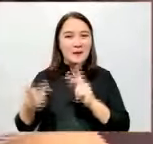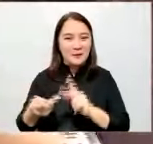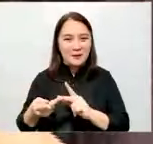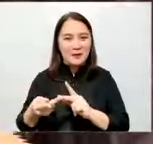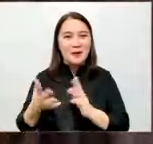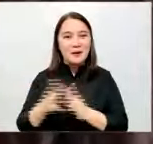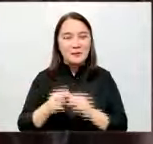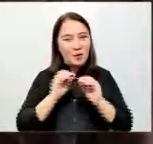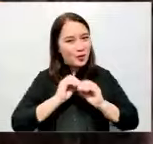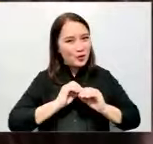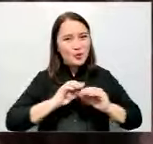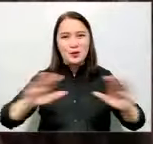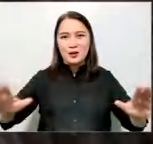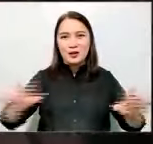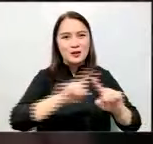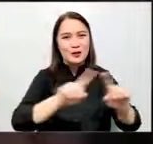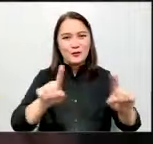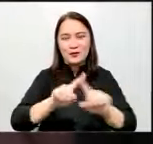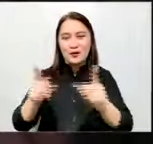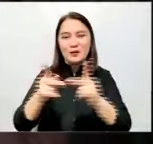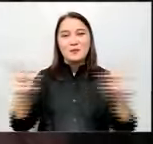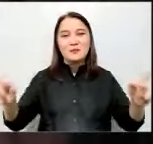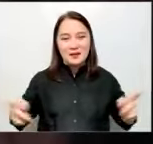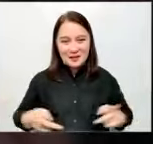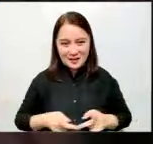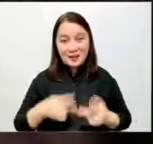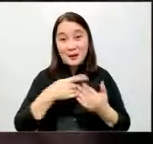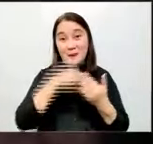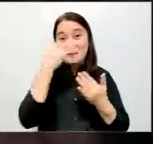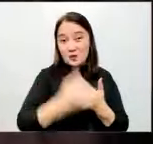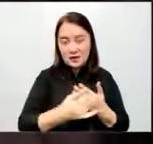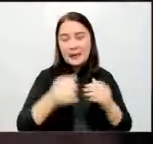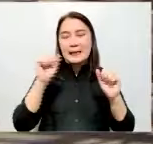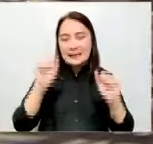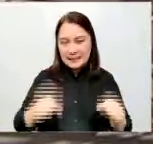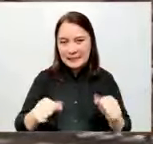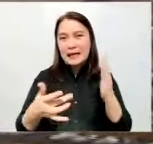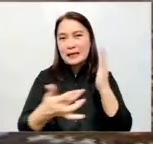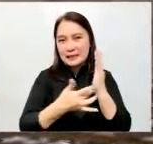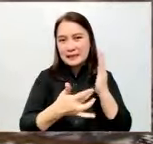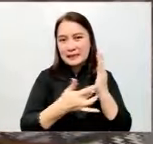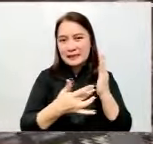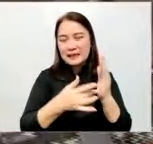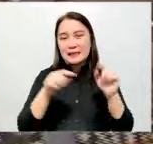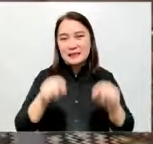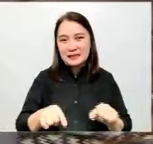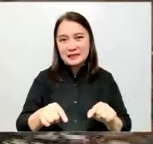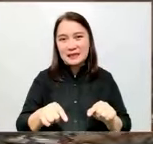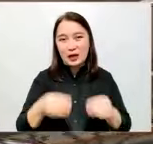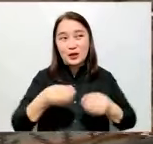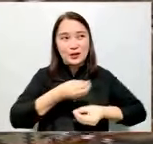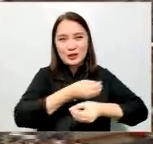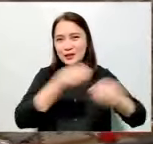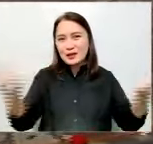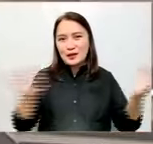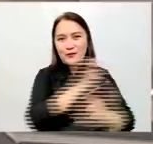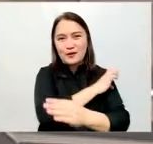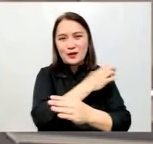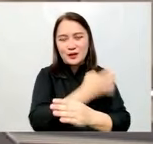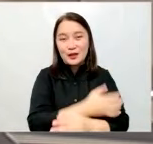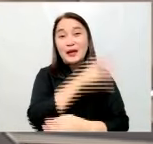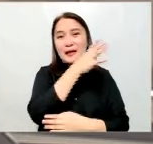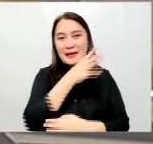pa sa iba't ibang lugar sa bansa ang proyekto. Malaki raw ang potensyal ng teknolohiyang ito sa pagbibigay ng enerhiya sa sektor ng agrikultura at